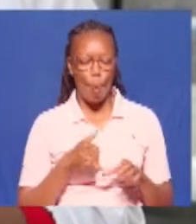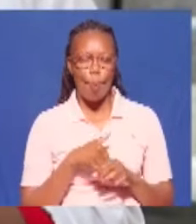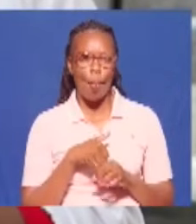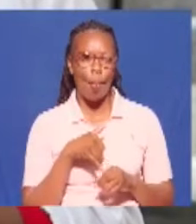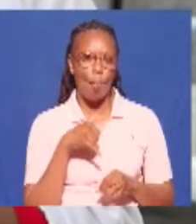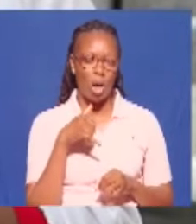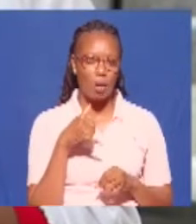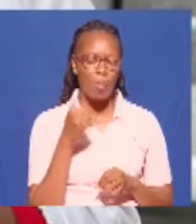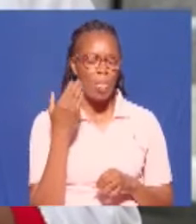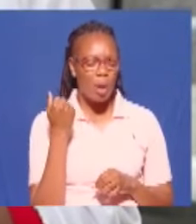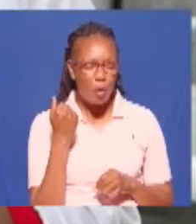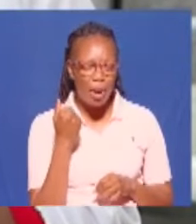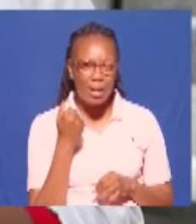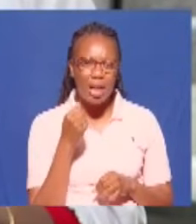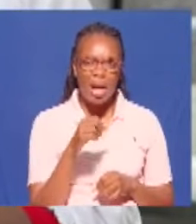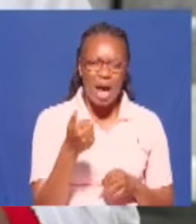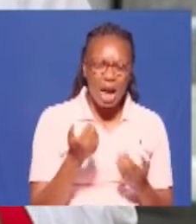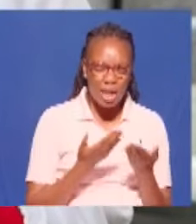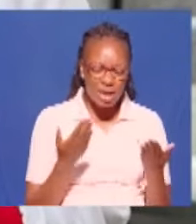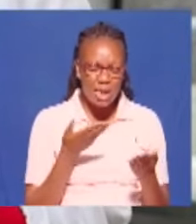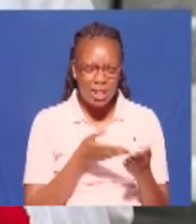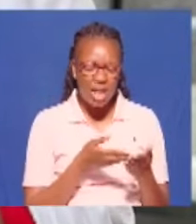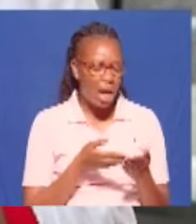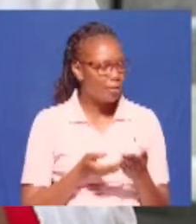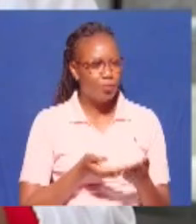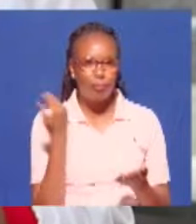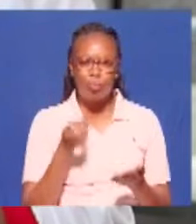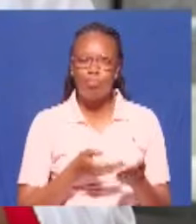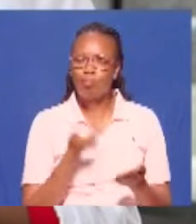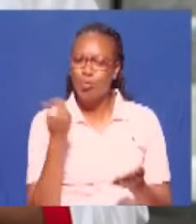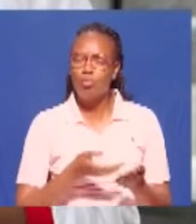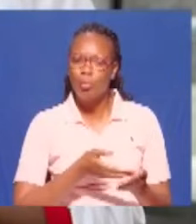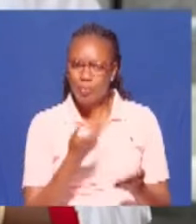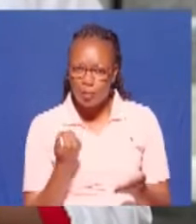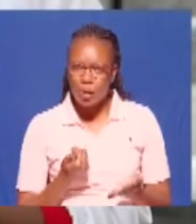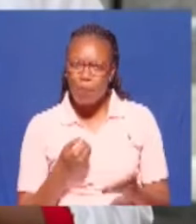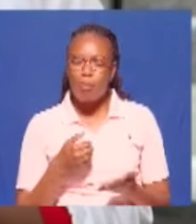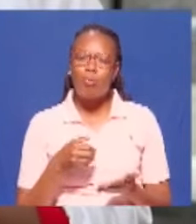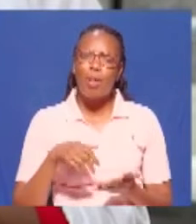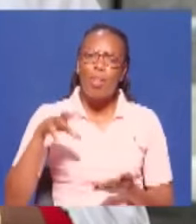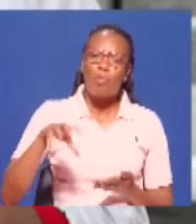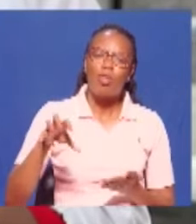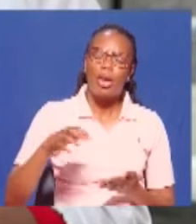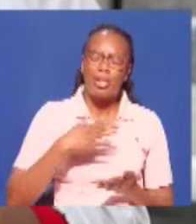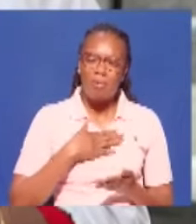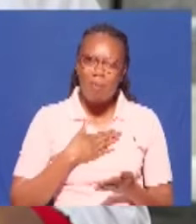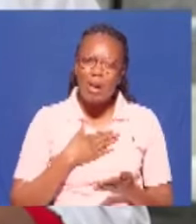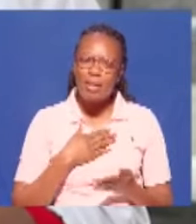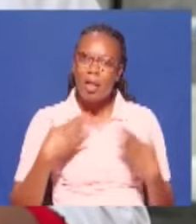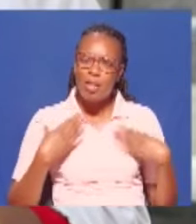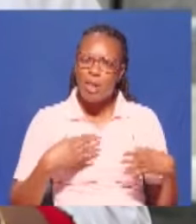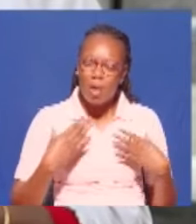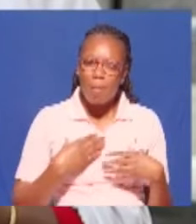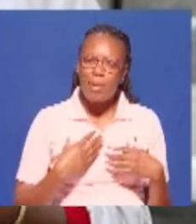mushroom ikona iso weight loss benefits because of the fiber. Naona? So, market yangu itakuwa watu